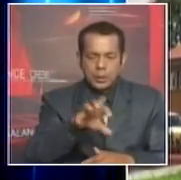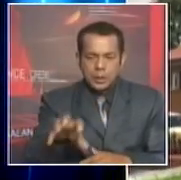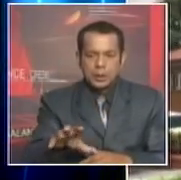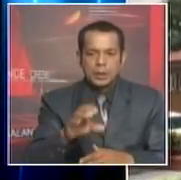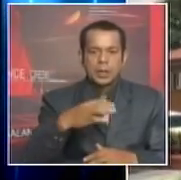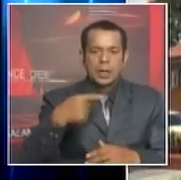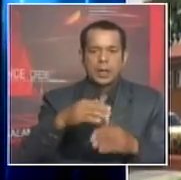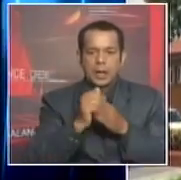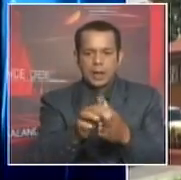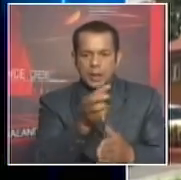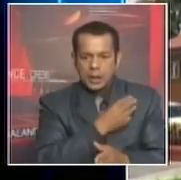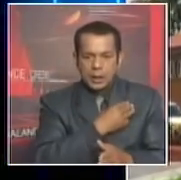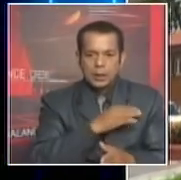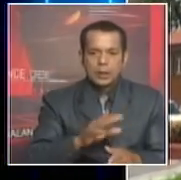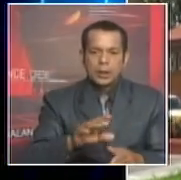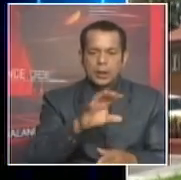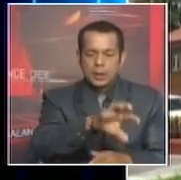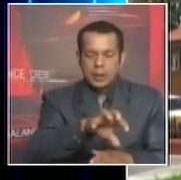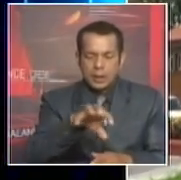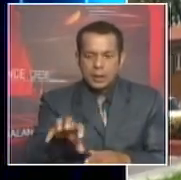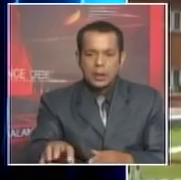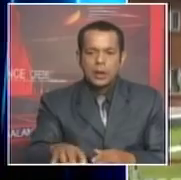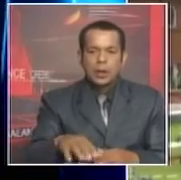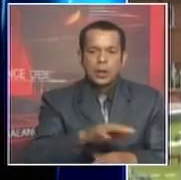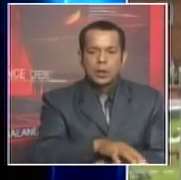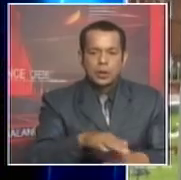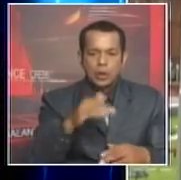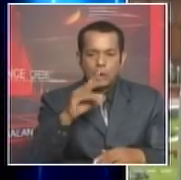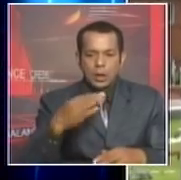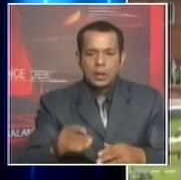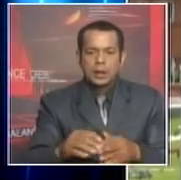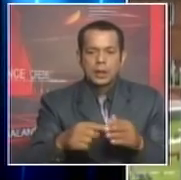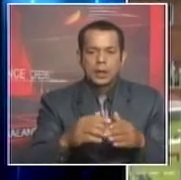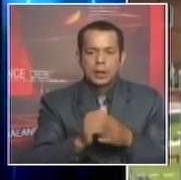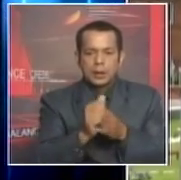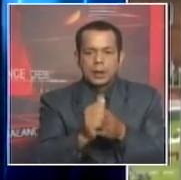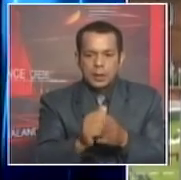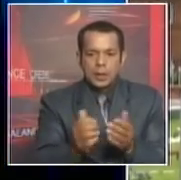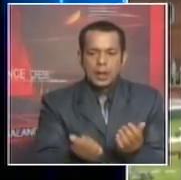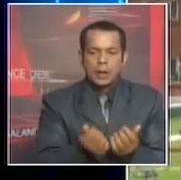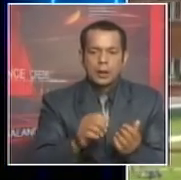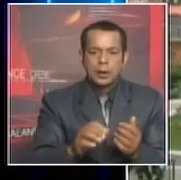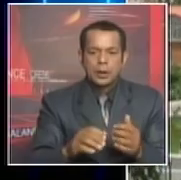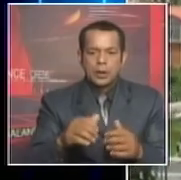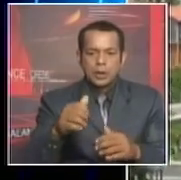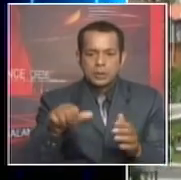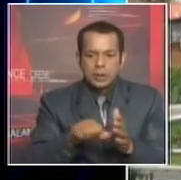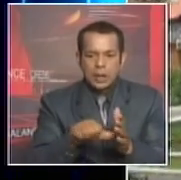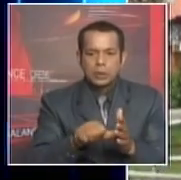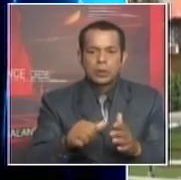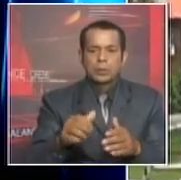नेता, स्थानीय तहका प्रमुख उपप्रमुखले प्रदेश र जिल्ला तहका मुख्य पद अध्यक्ष